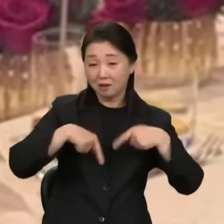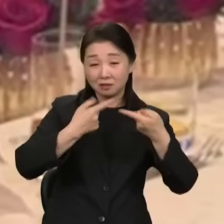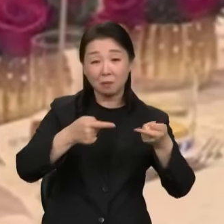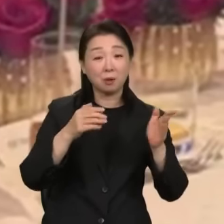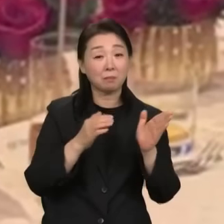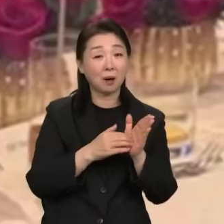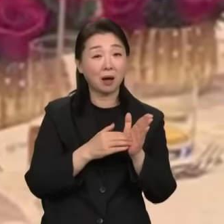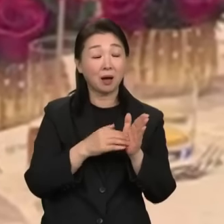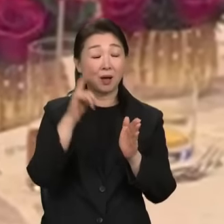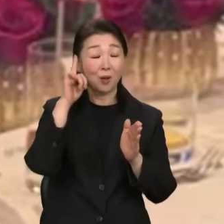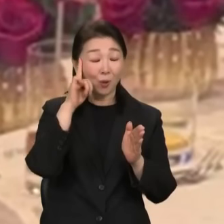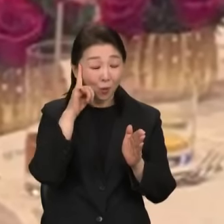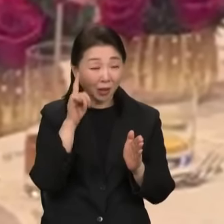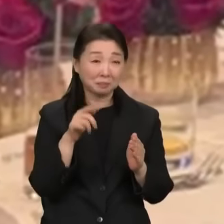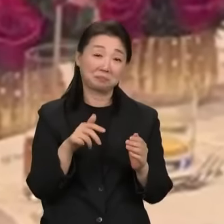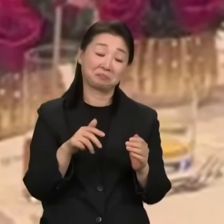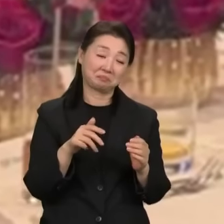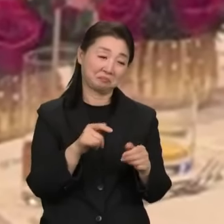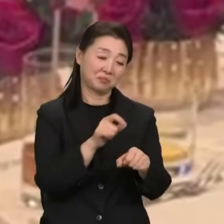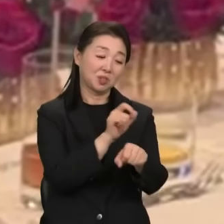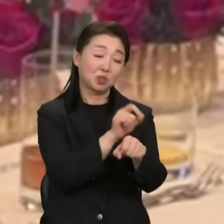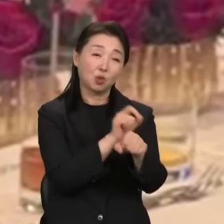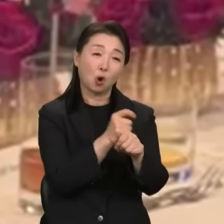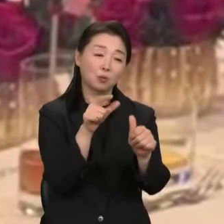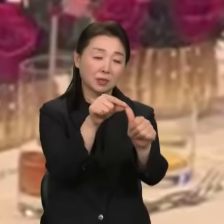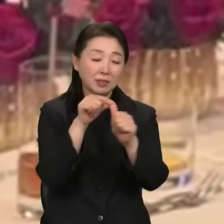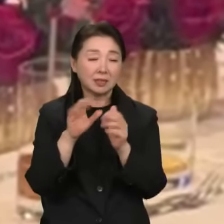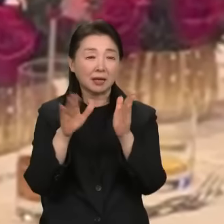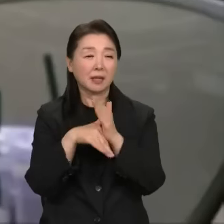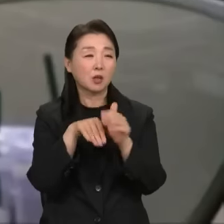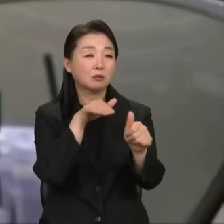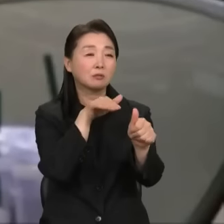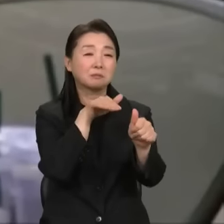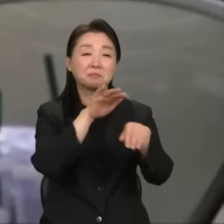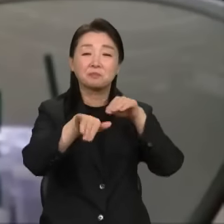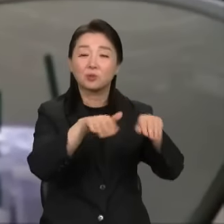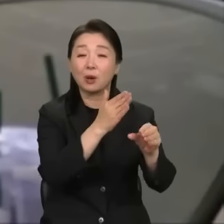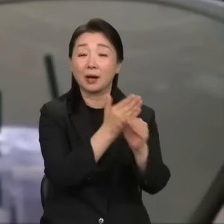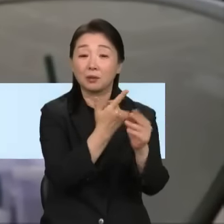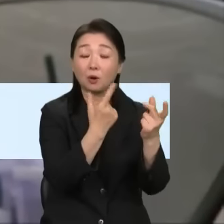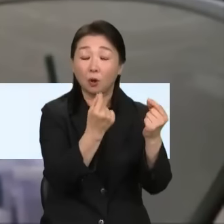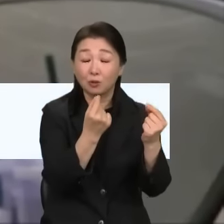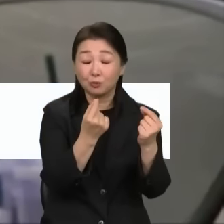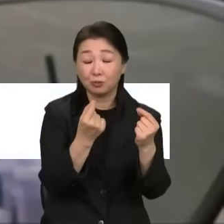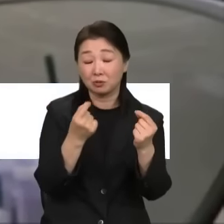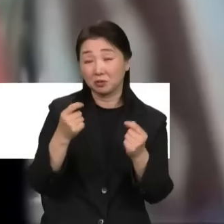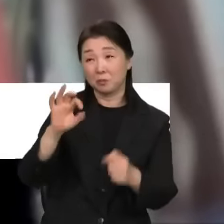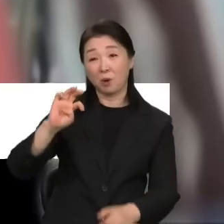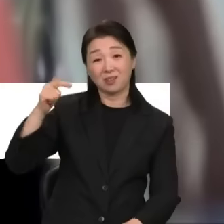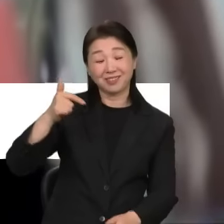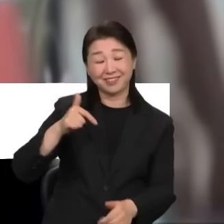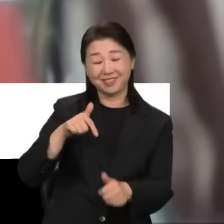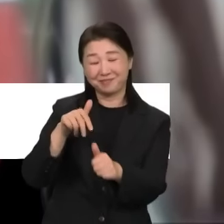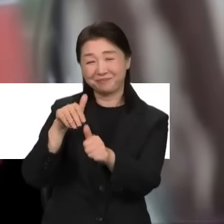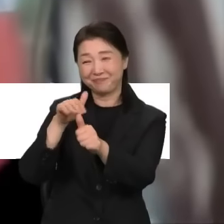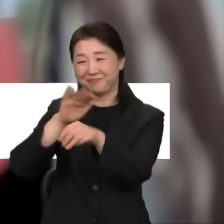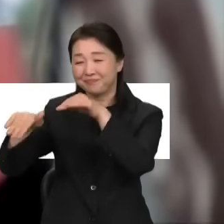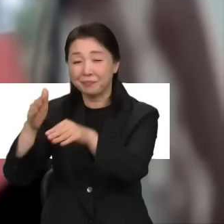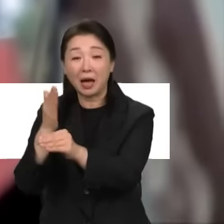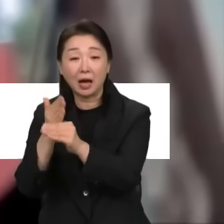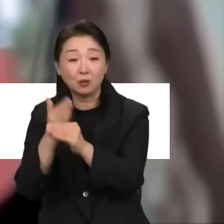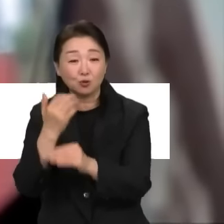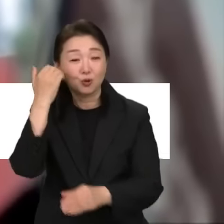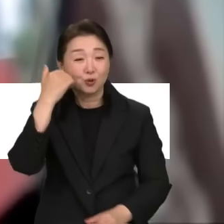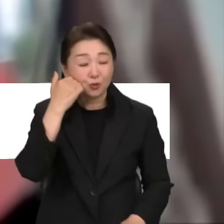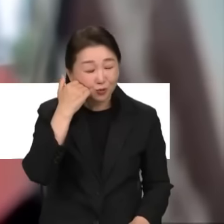특히 차기 정부 인사에 적극 관여하고 있는 것으로 전해집니다 머스크가 비선 실세로 떠오른 사이 또 다른 it 천재